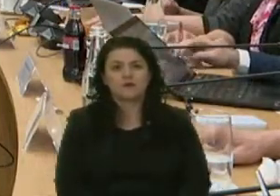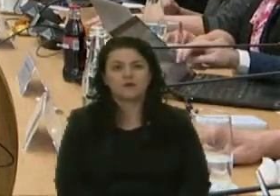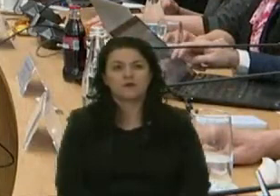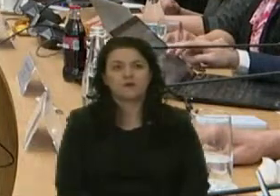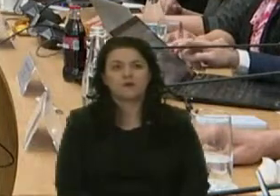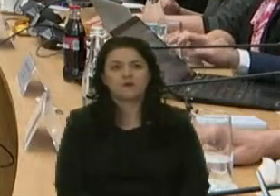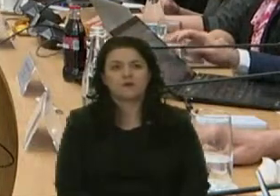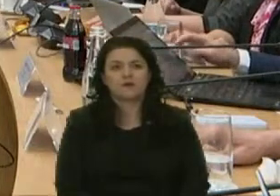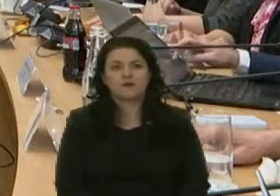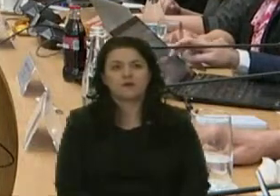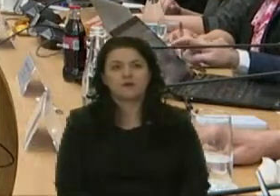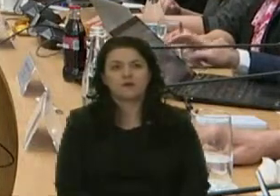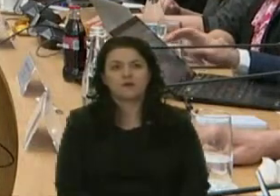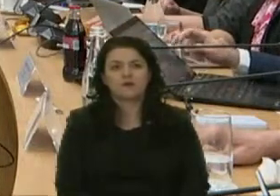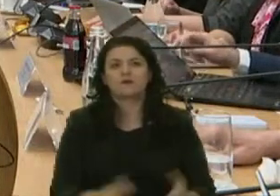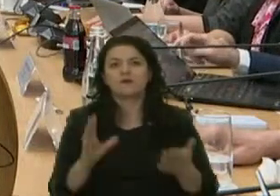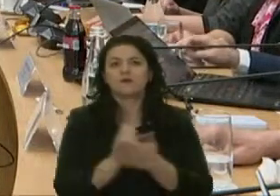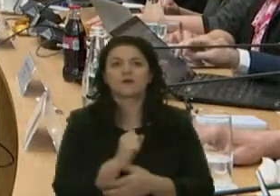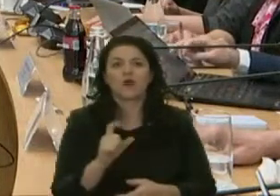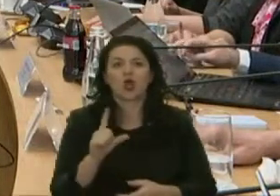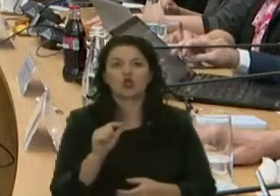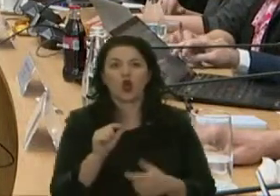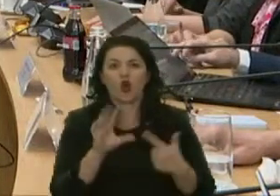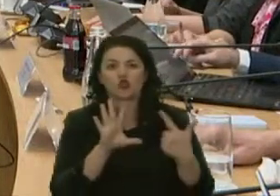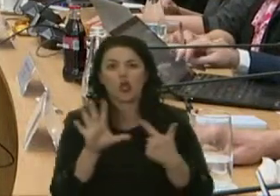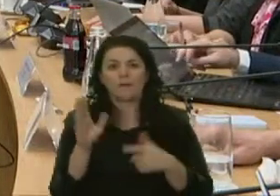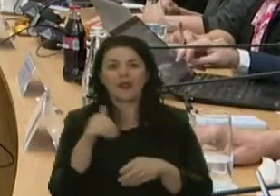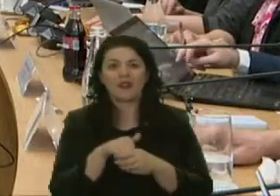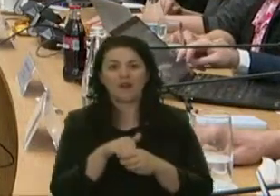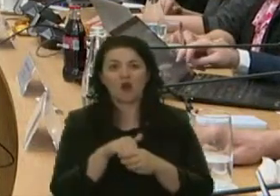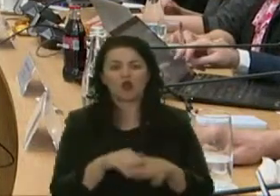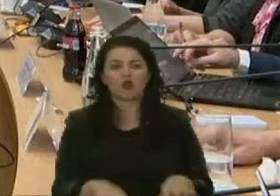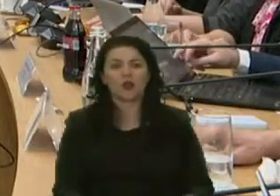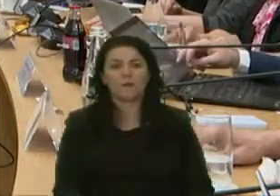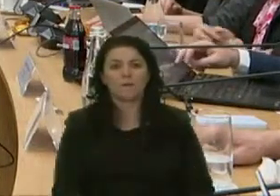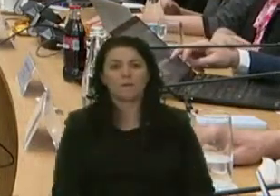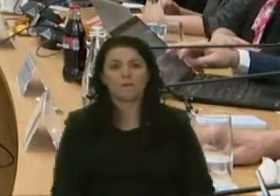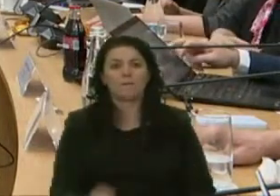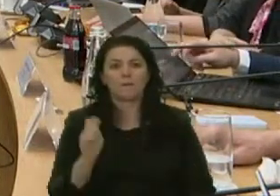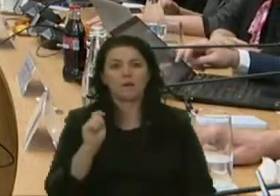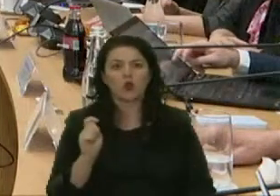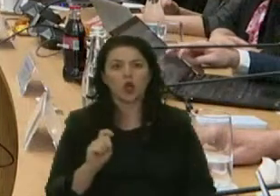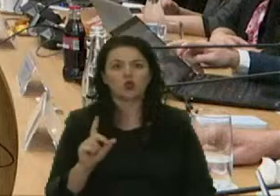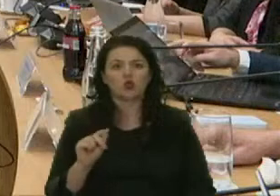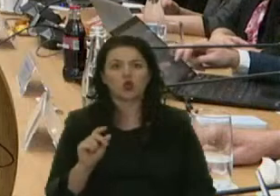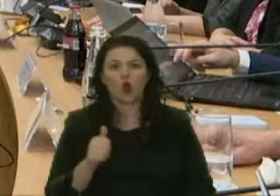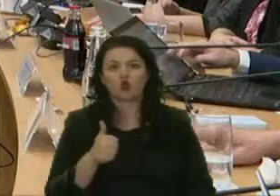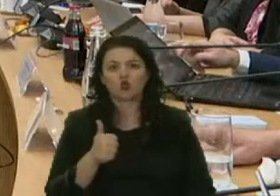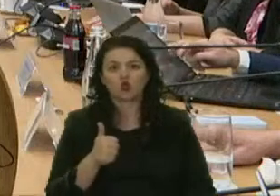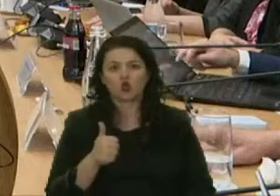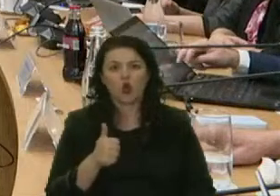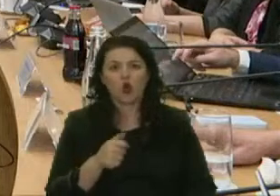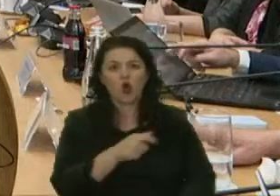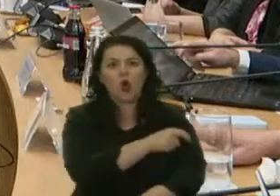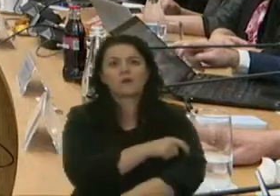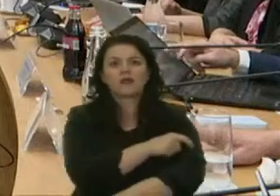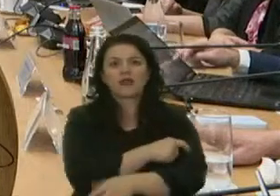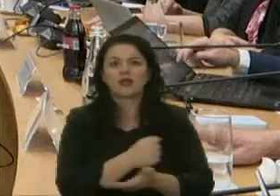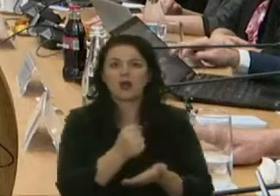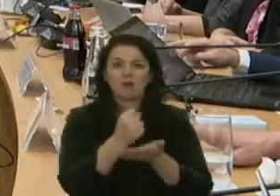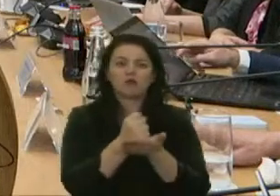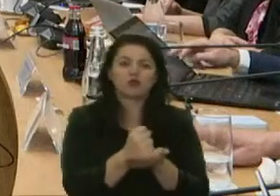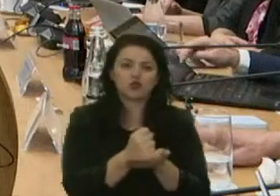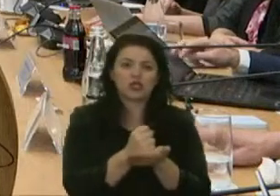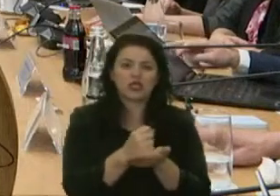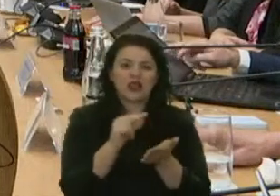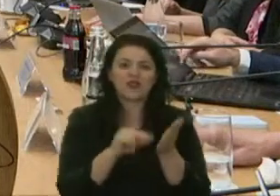20 Proiectul a trecut cu 27 de voturi proiectul numărul 21 Comisia 1 Comisia de buget aviz favorabil Comisia